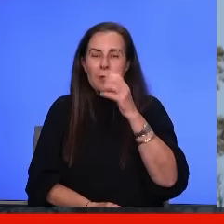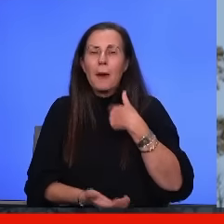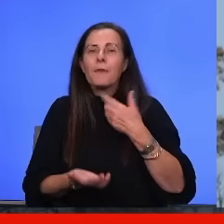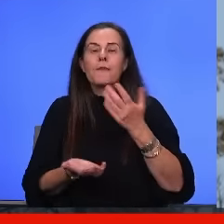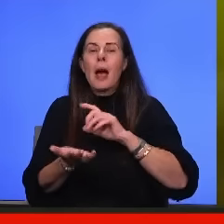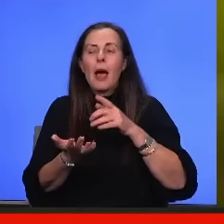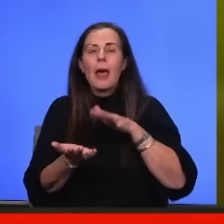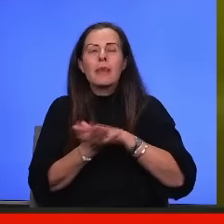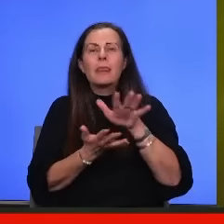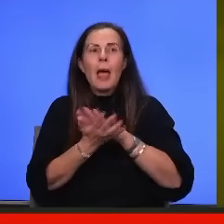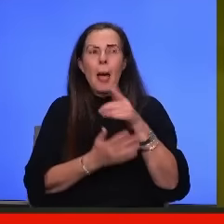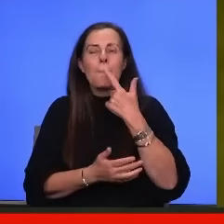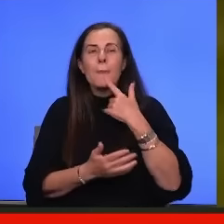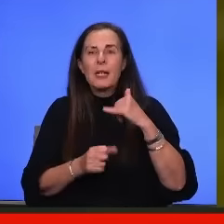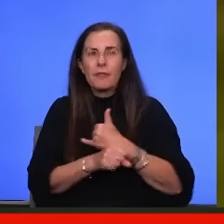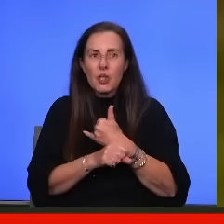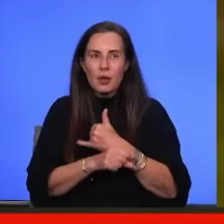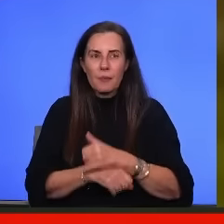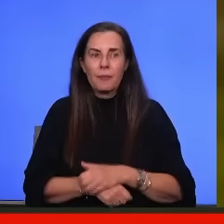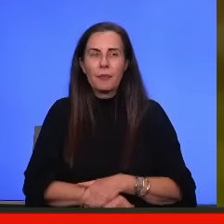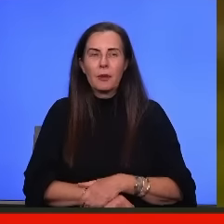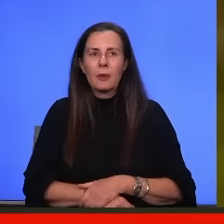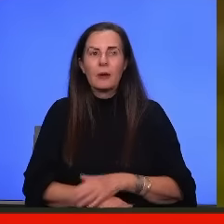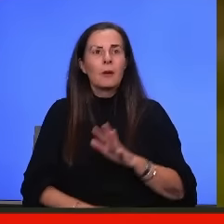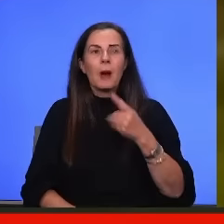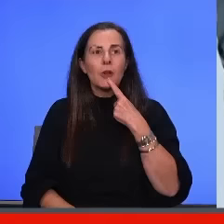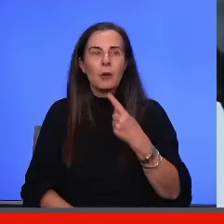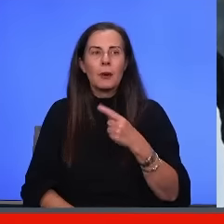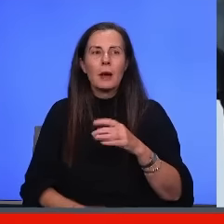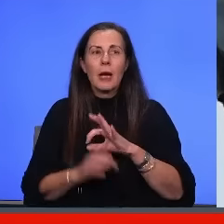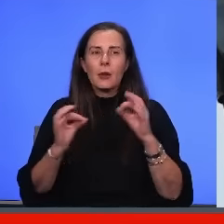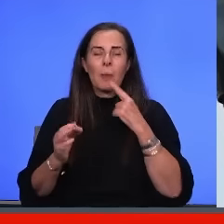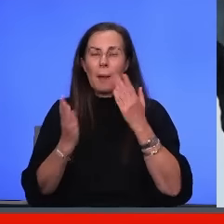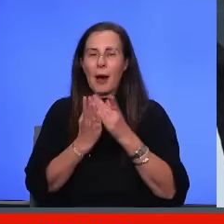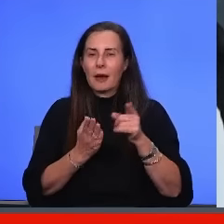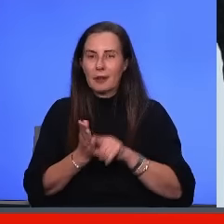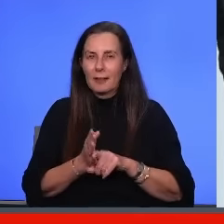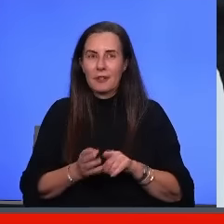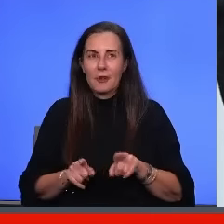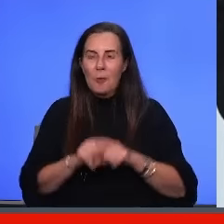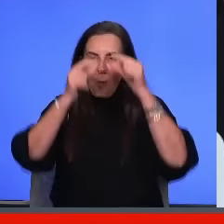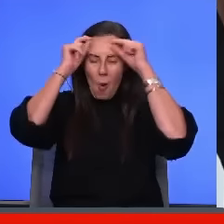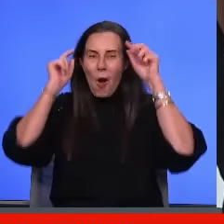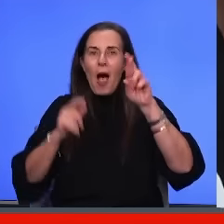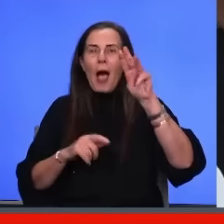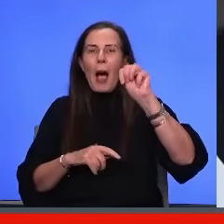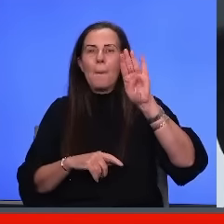דם בזה מרוב יובש. מה אתה אומר? התחלנו לקרוא לו בבית רמבו. וצחוק.